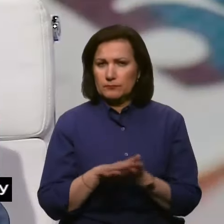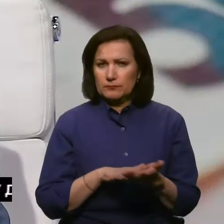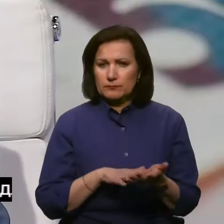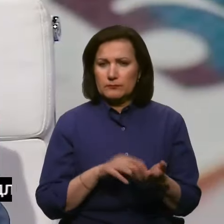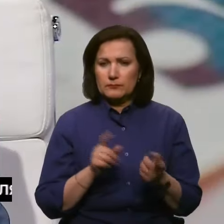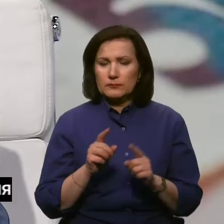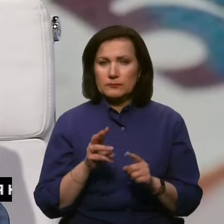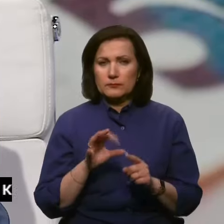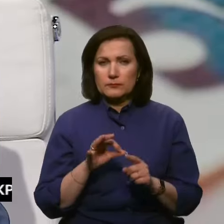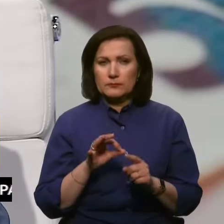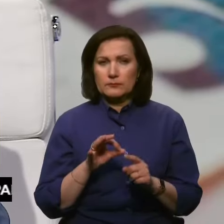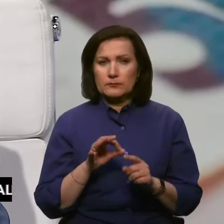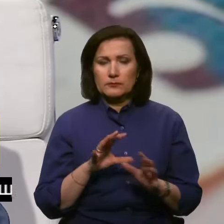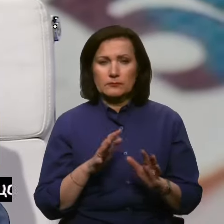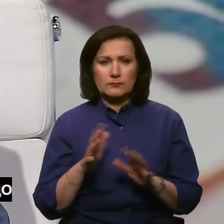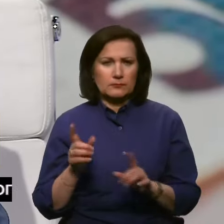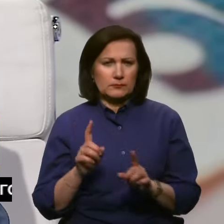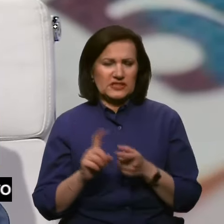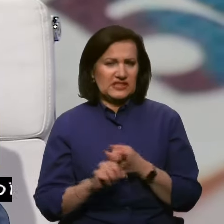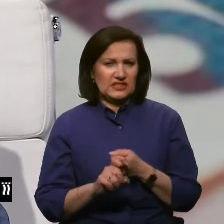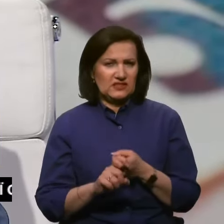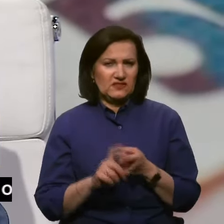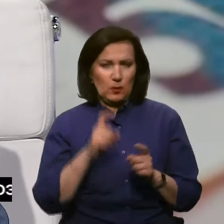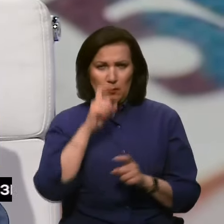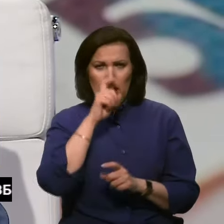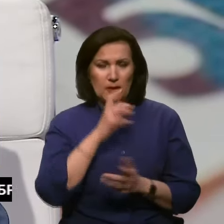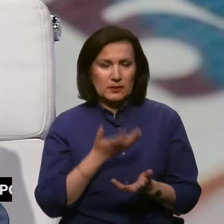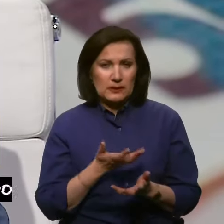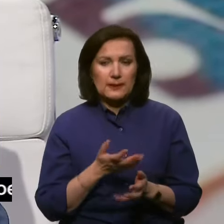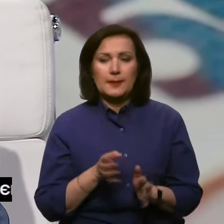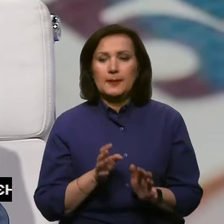вибачаюсь за те, що відбувається щось зі зв'язком погане.